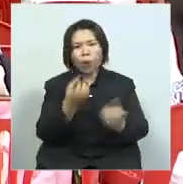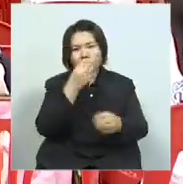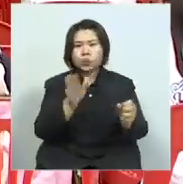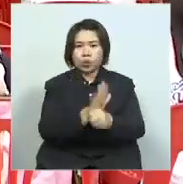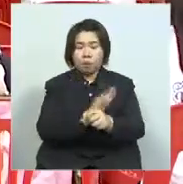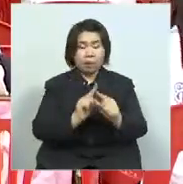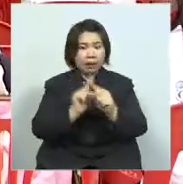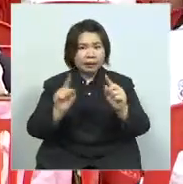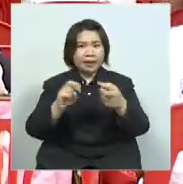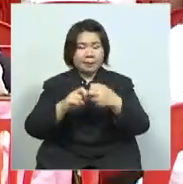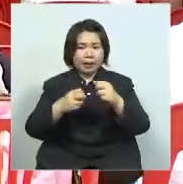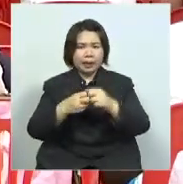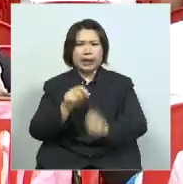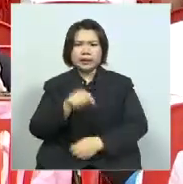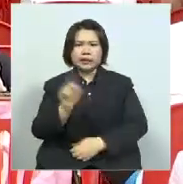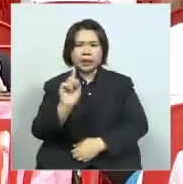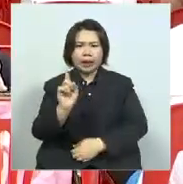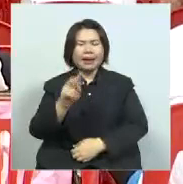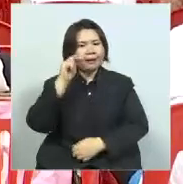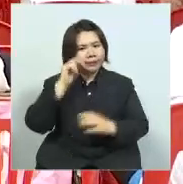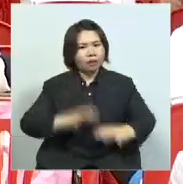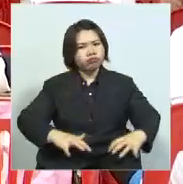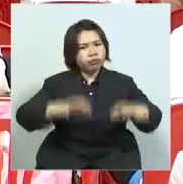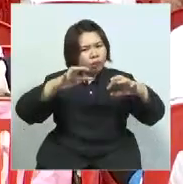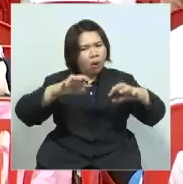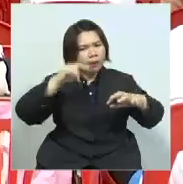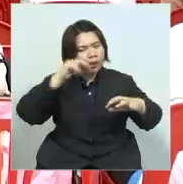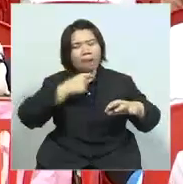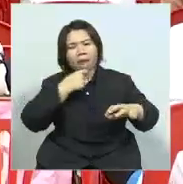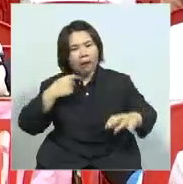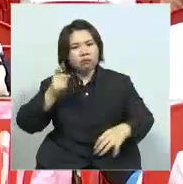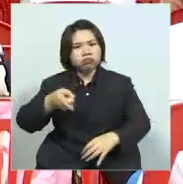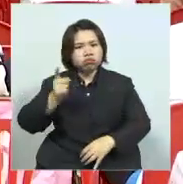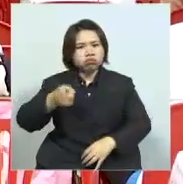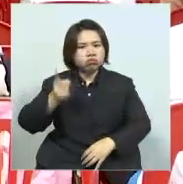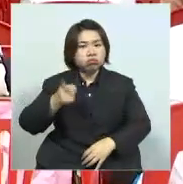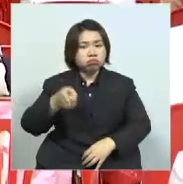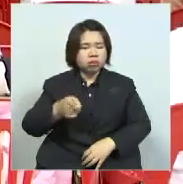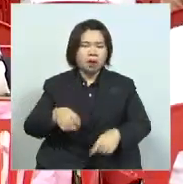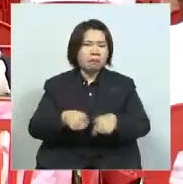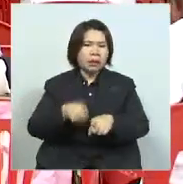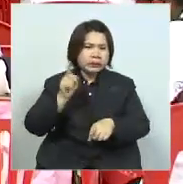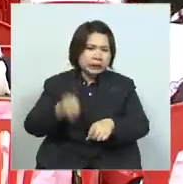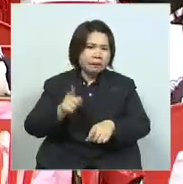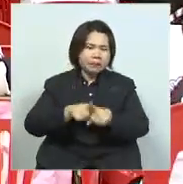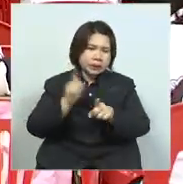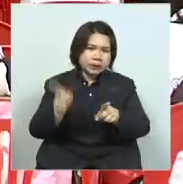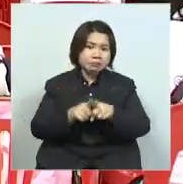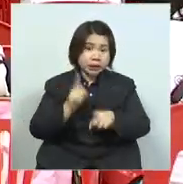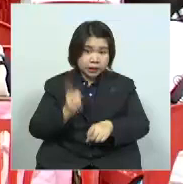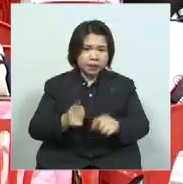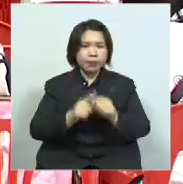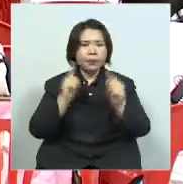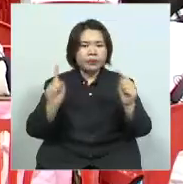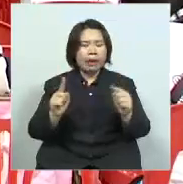วัดบึงกาฬนั้นประสบปัญหานั่นก็คือเรื่องของน้ำท่วมน้ำแล้งเป็นประจำทุกปีนั่นก็คือความซ้ำซากที่เกิดขึ้นแต่หนึ่งจุดเด่นห